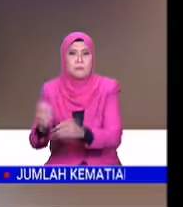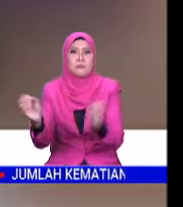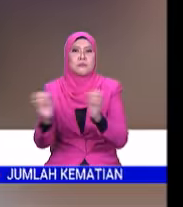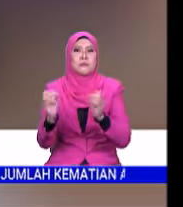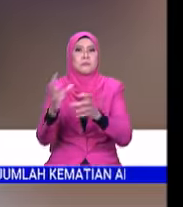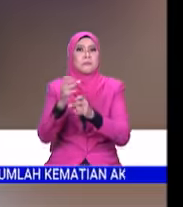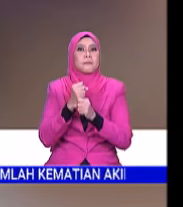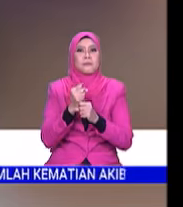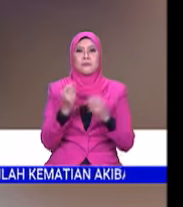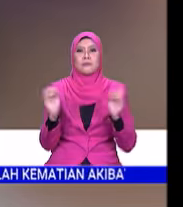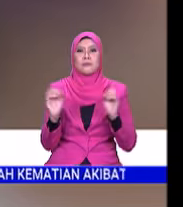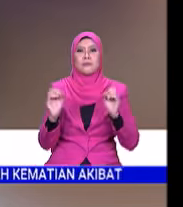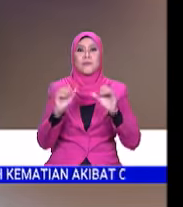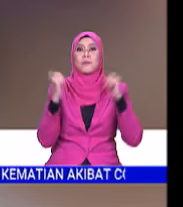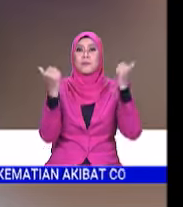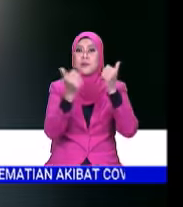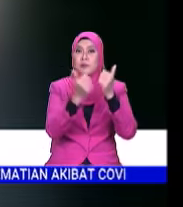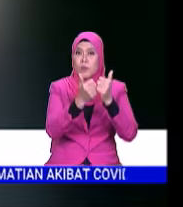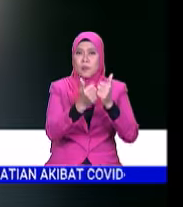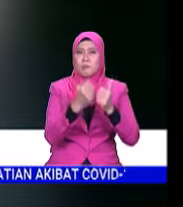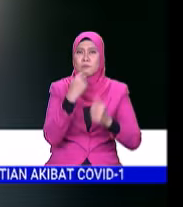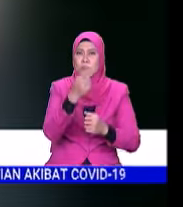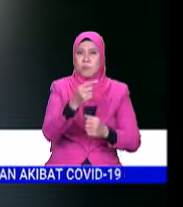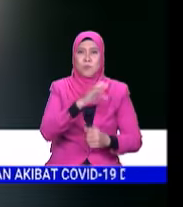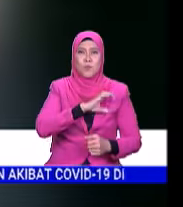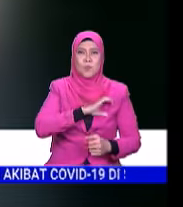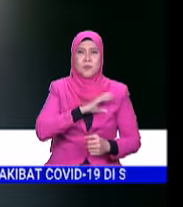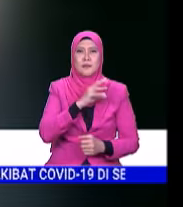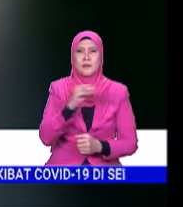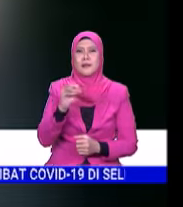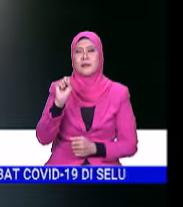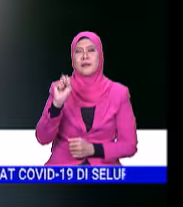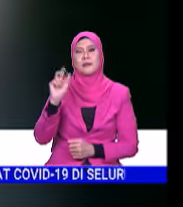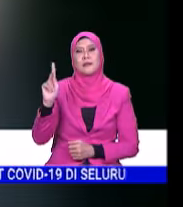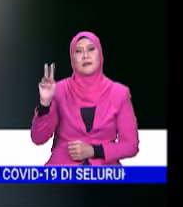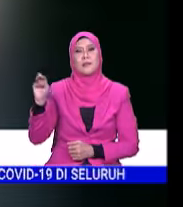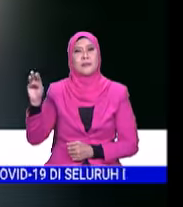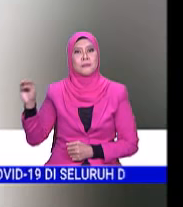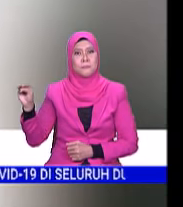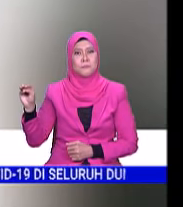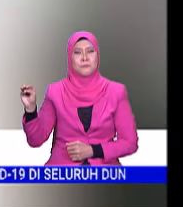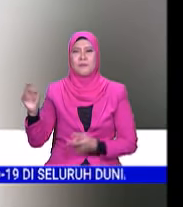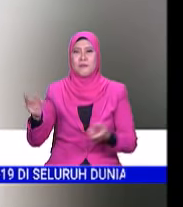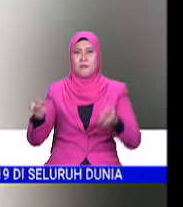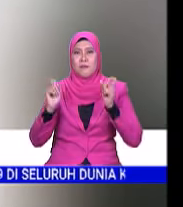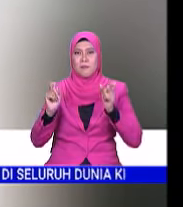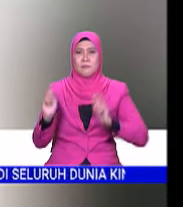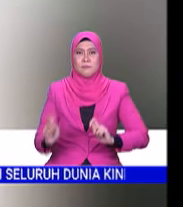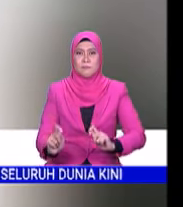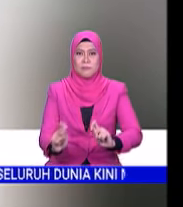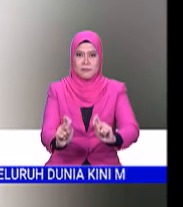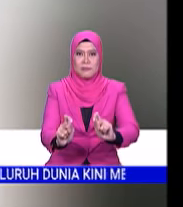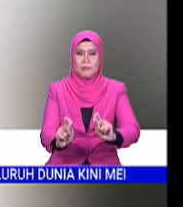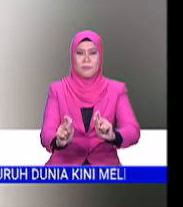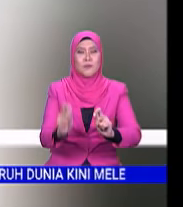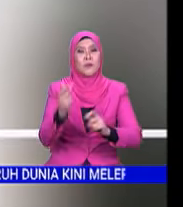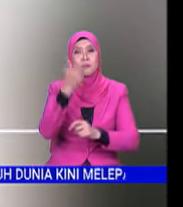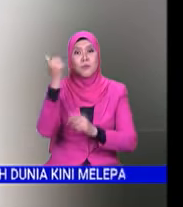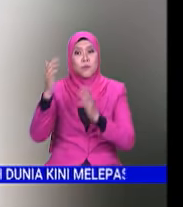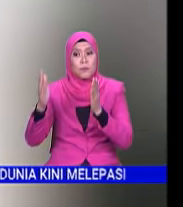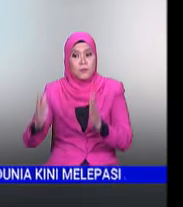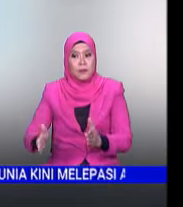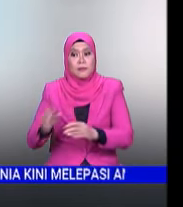diperoleh. Justru persatuan itu menggesa polis dan Suruhanjaya Komunikasi dan Multimedia segera mengambil tindakan. Orang ramai